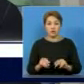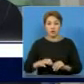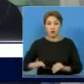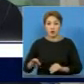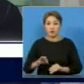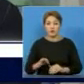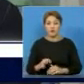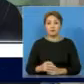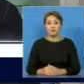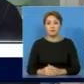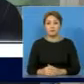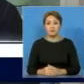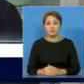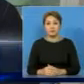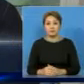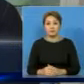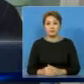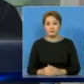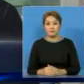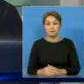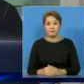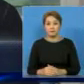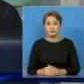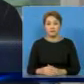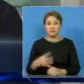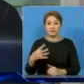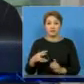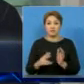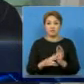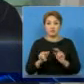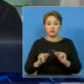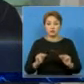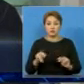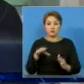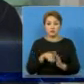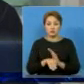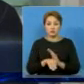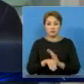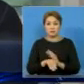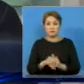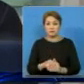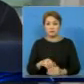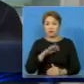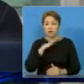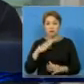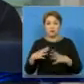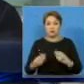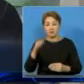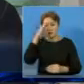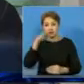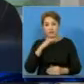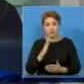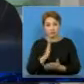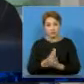облыстық кәсіподақ тарапынан, дәлелік айтсақ, 48 ұстазға, оның ішінде көп балалы әкелер де бар, көп